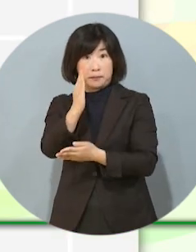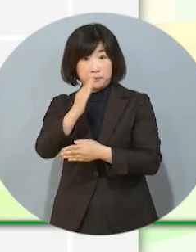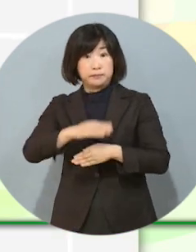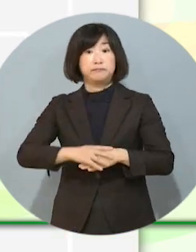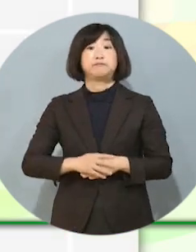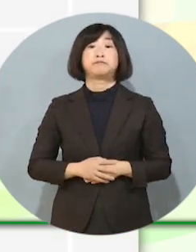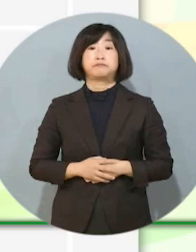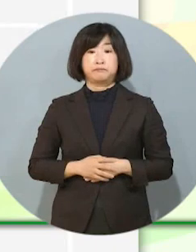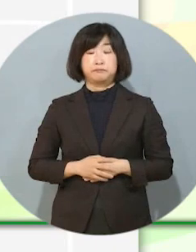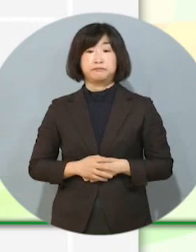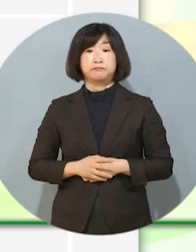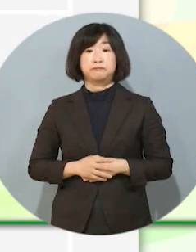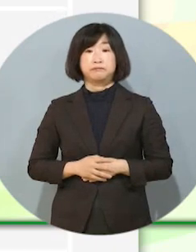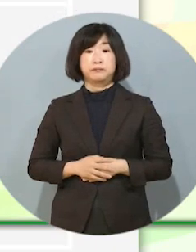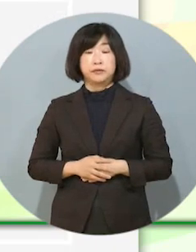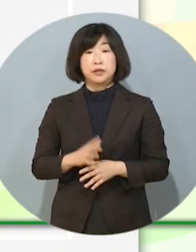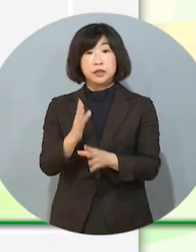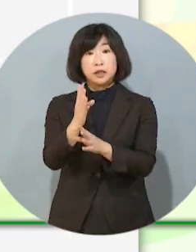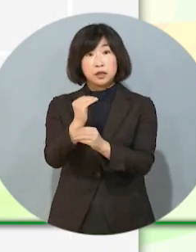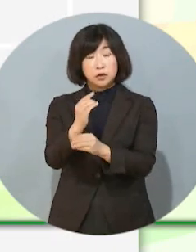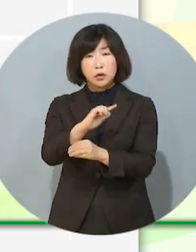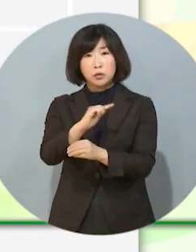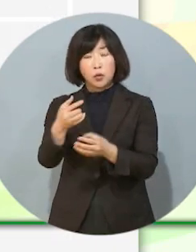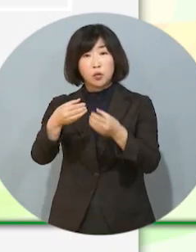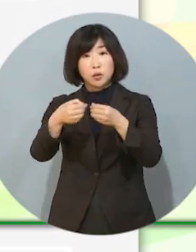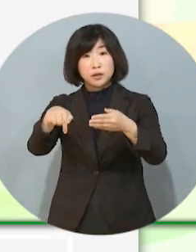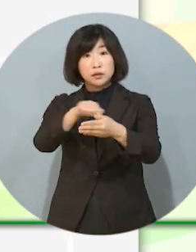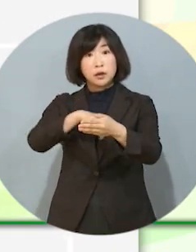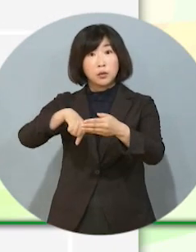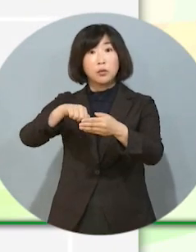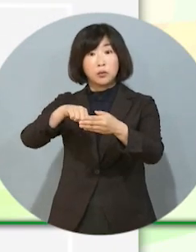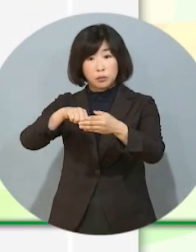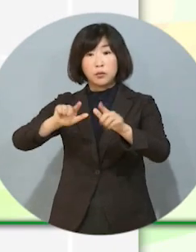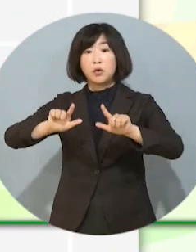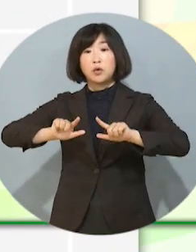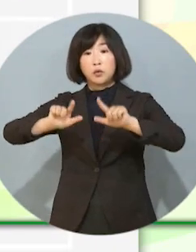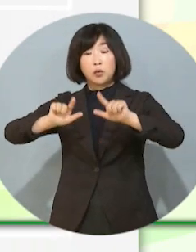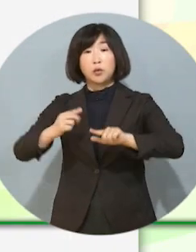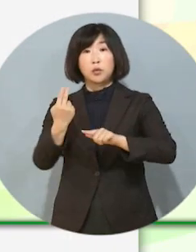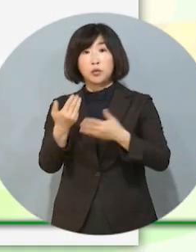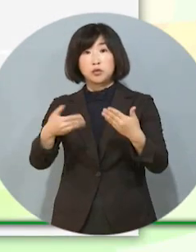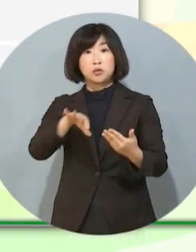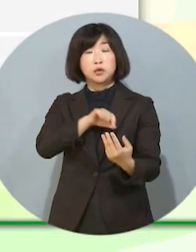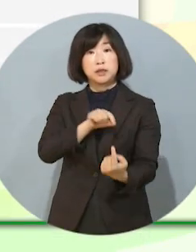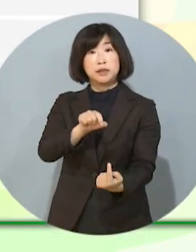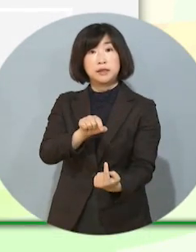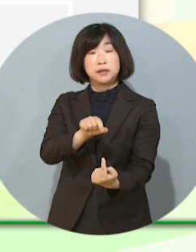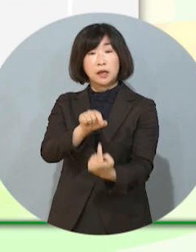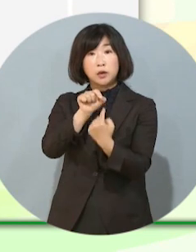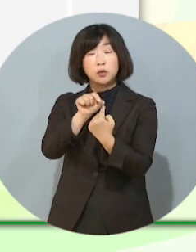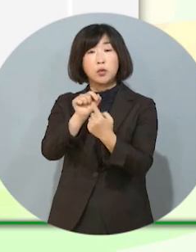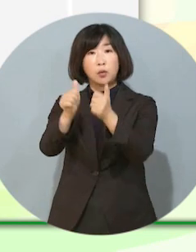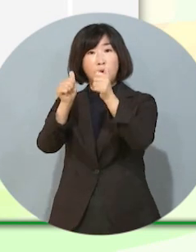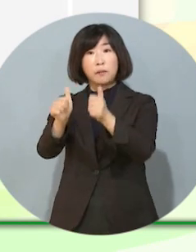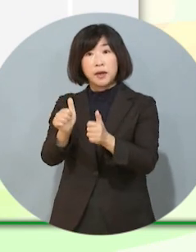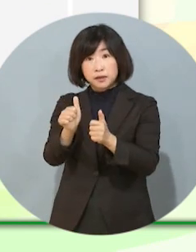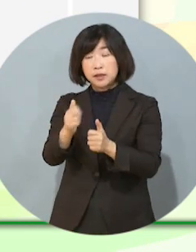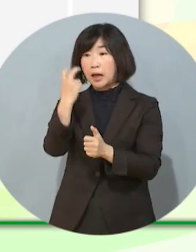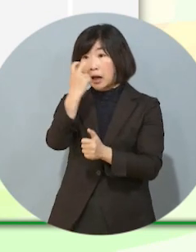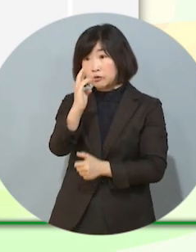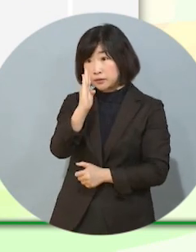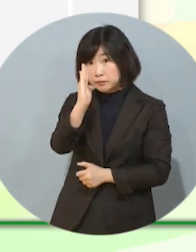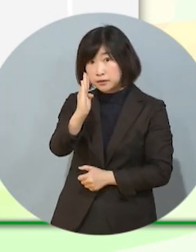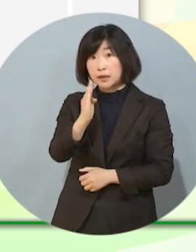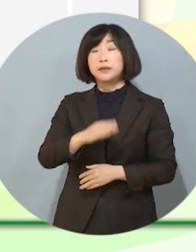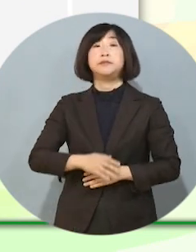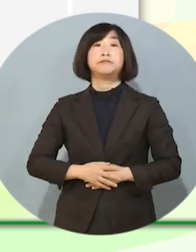です試験日程など詳しくは東京都職員採用ホームページの募集案内をご確認